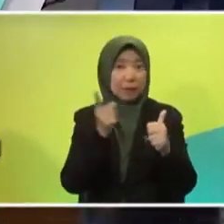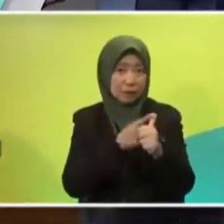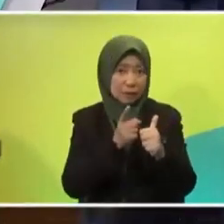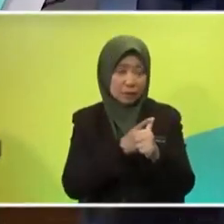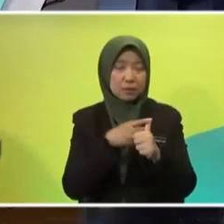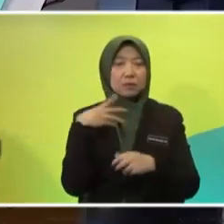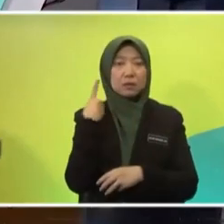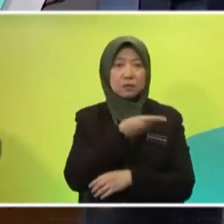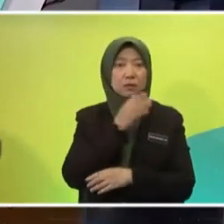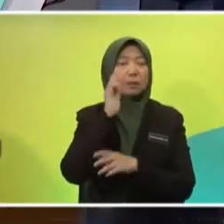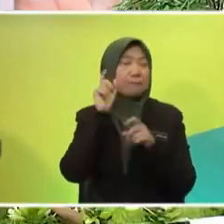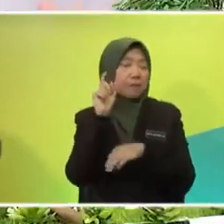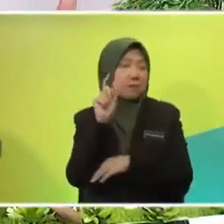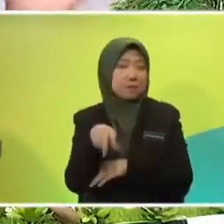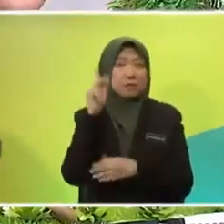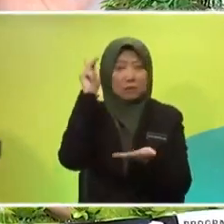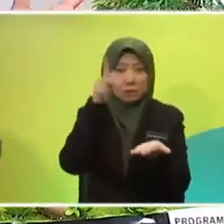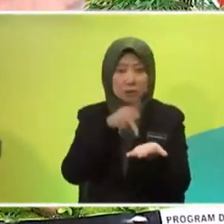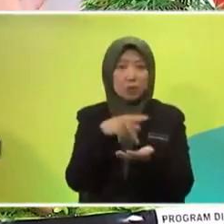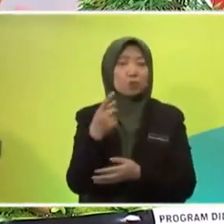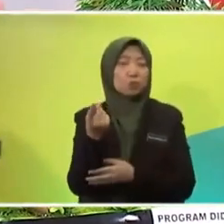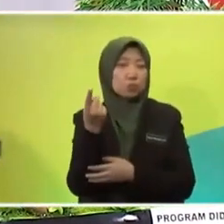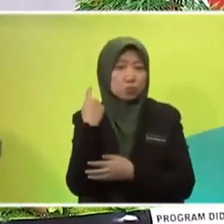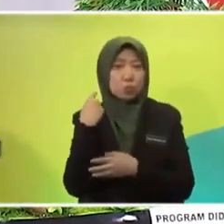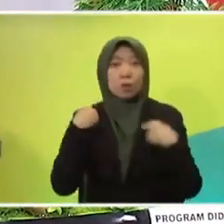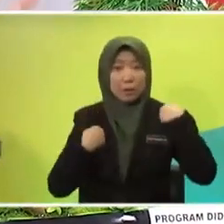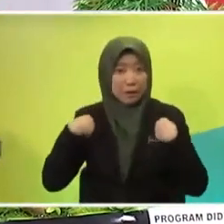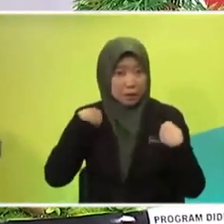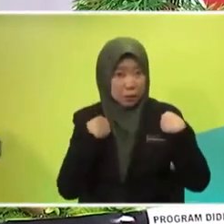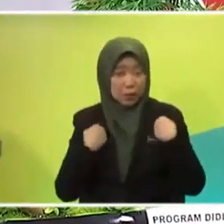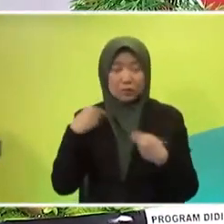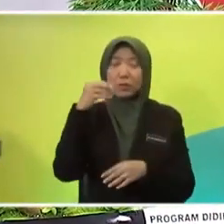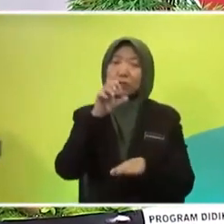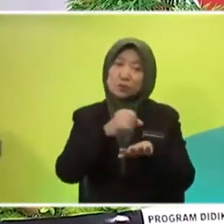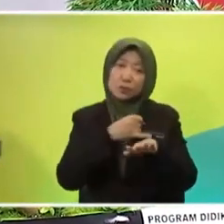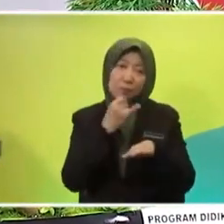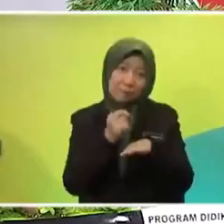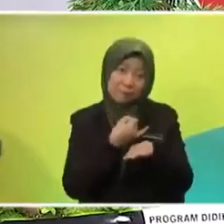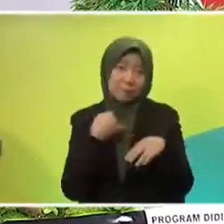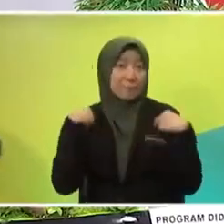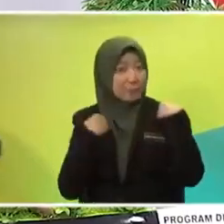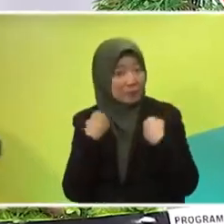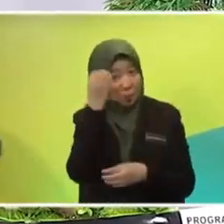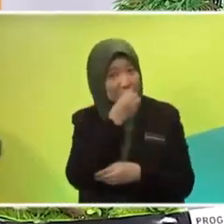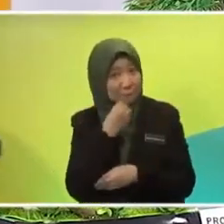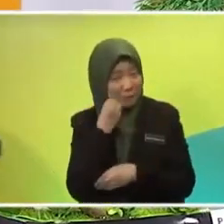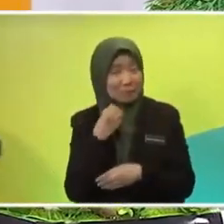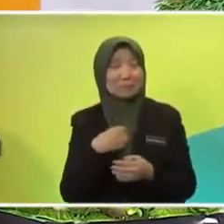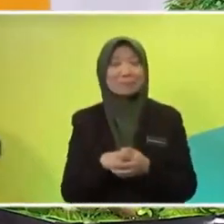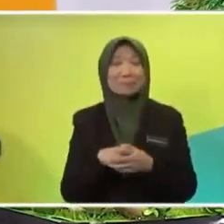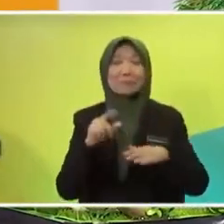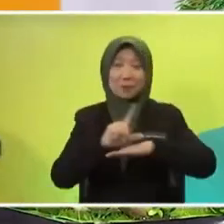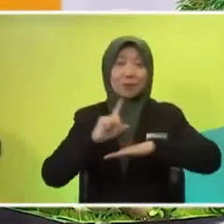akan mengenal haiwan jinak yang comel di ladang mini kita ini. Okey, kemudian aktiviti